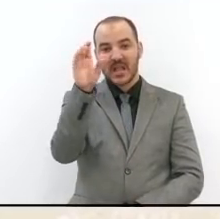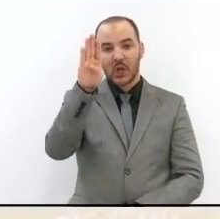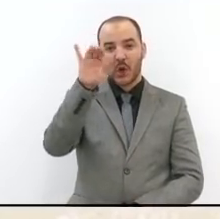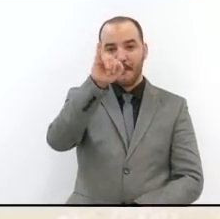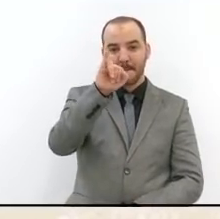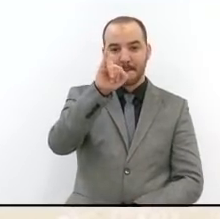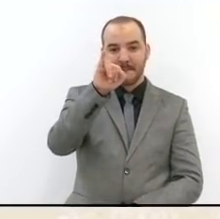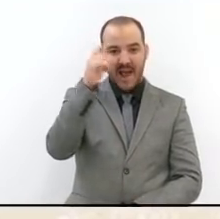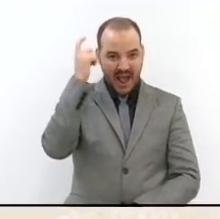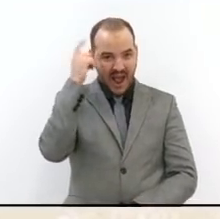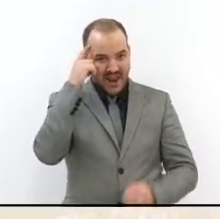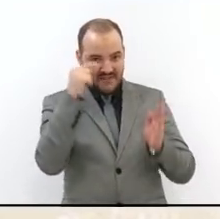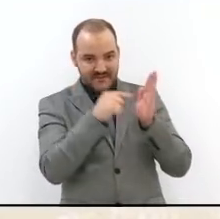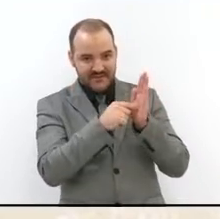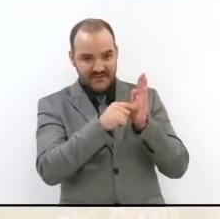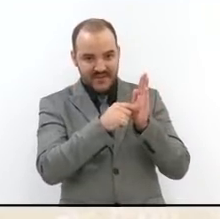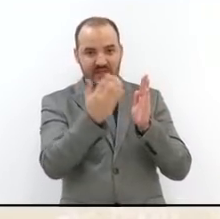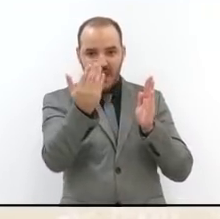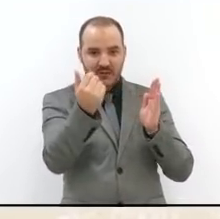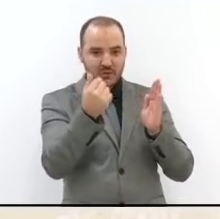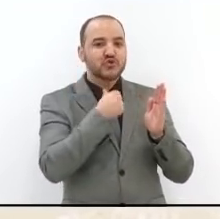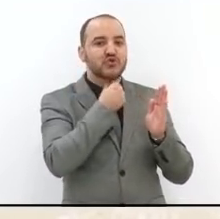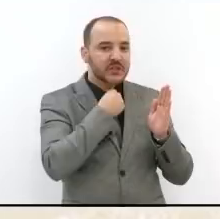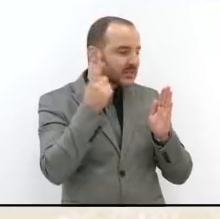تفضلوا أبنائي، أريد أن أسمع أصواتكم.